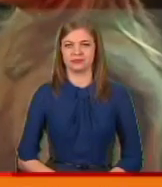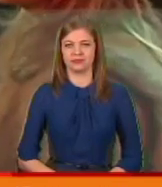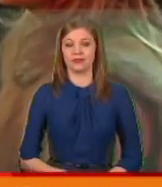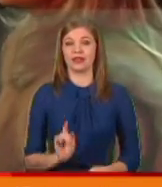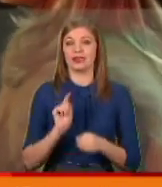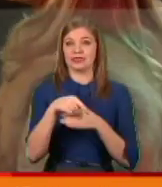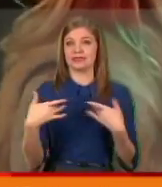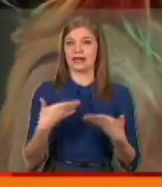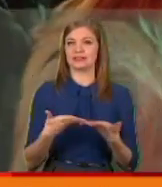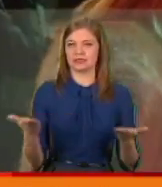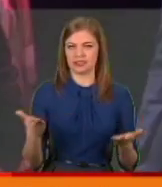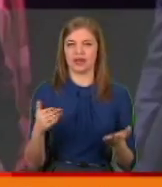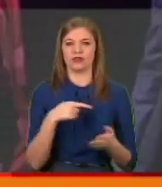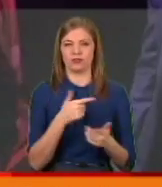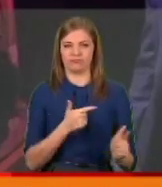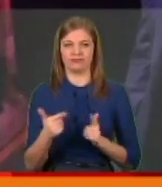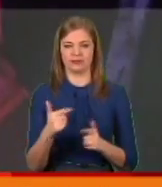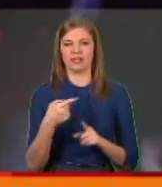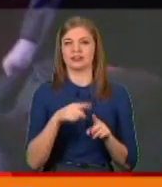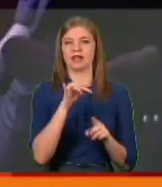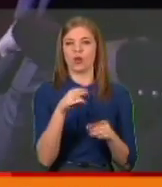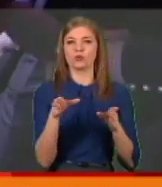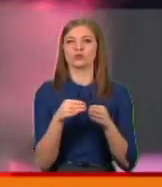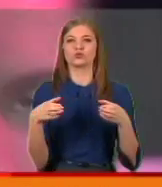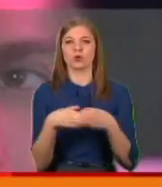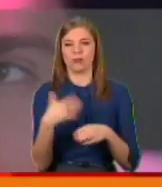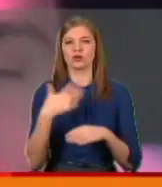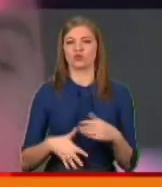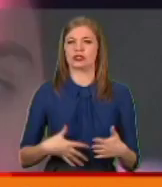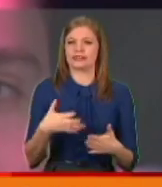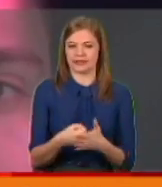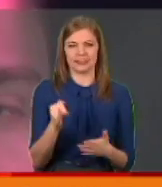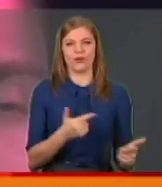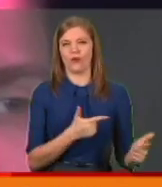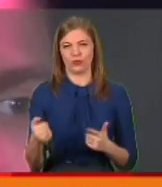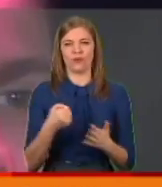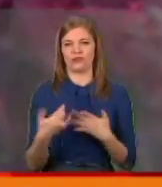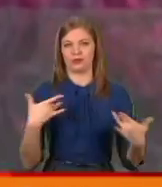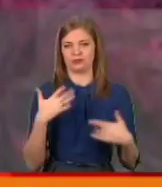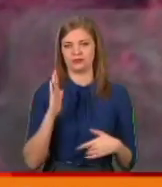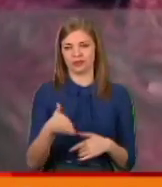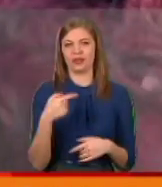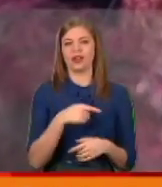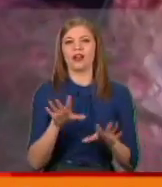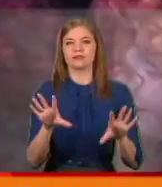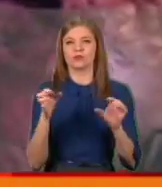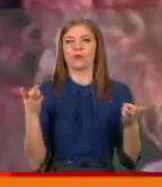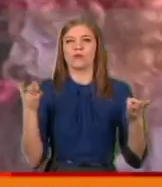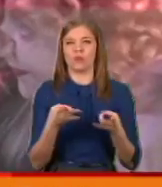за сценою – медитація. То Лауд із командою вже ситий і готовий до виходу. Ловить потрібну